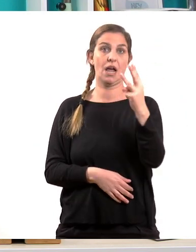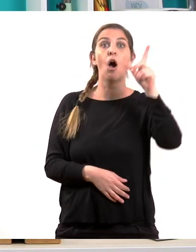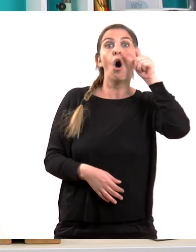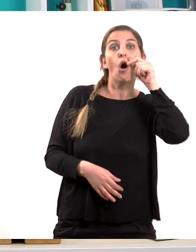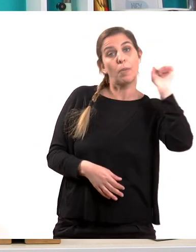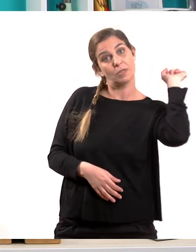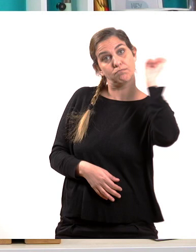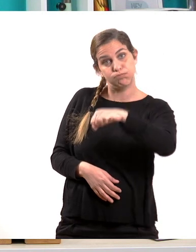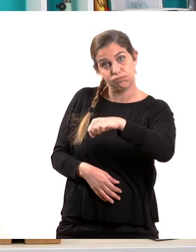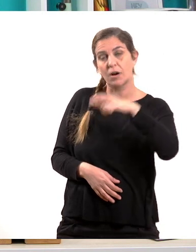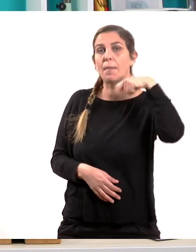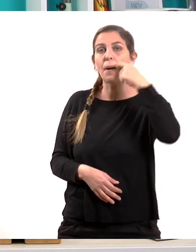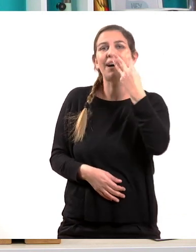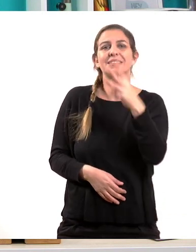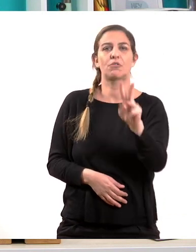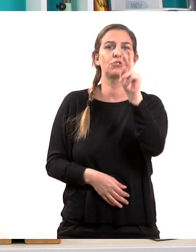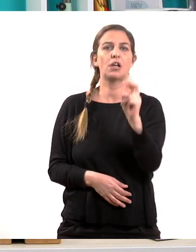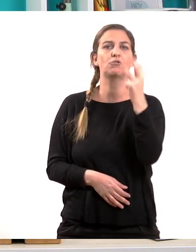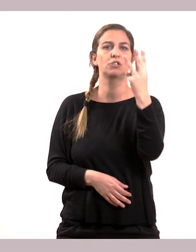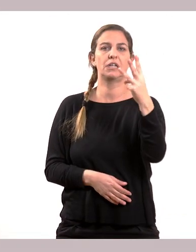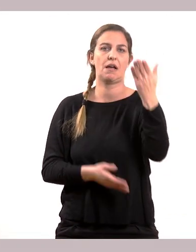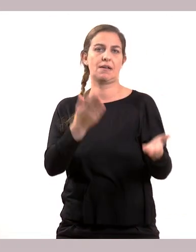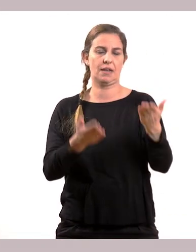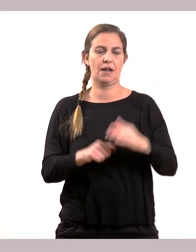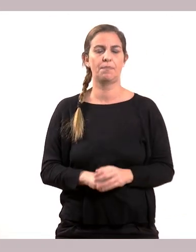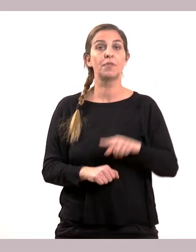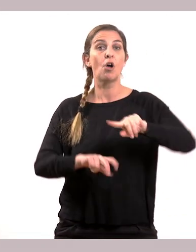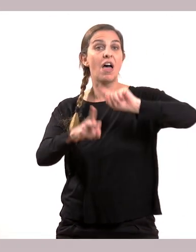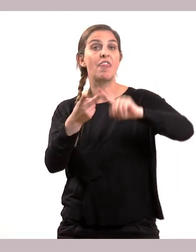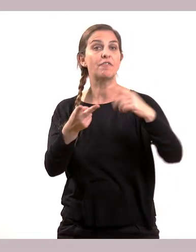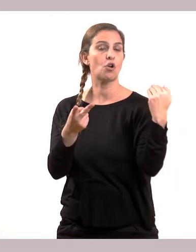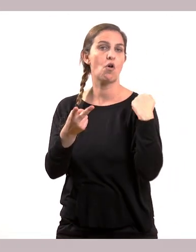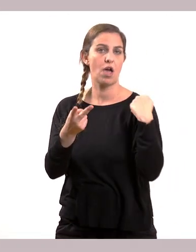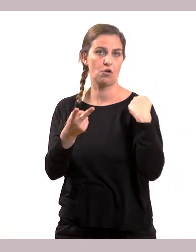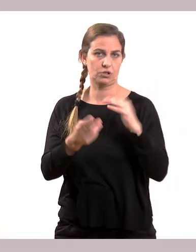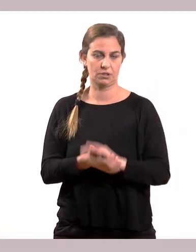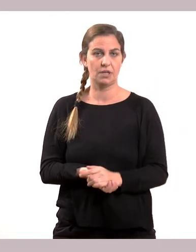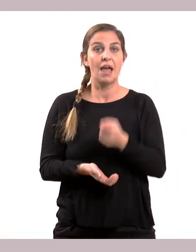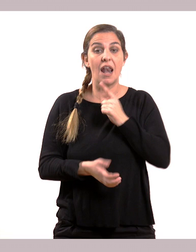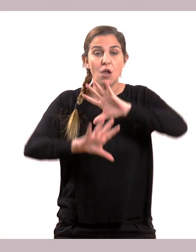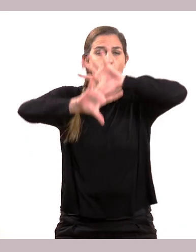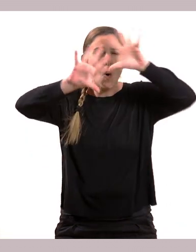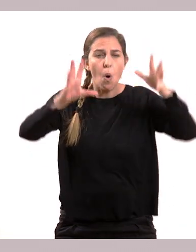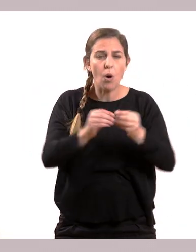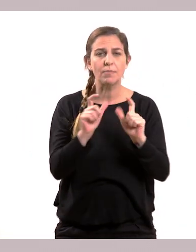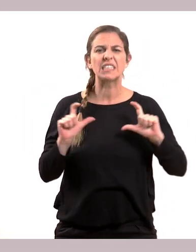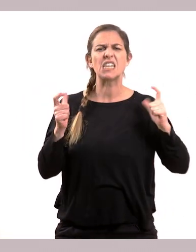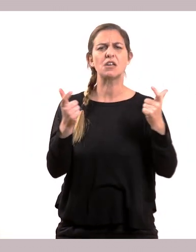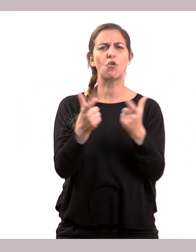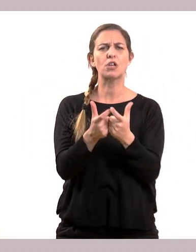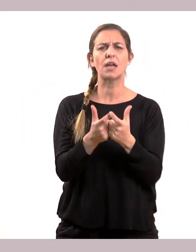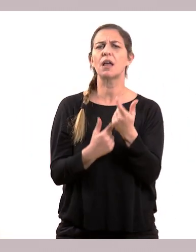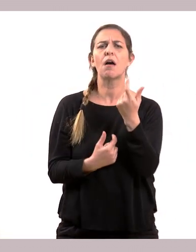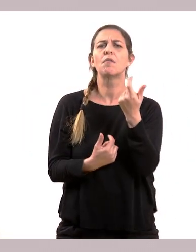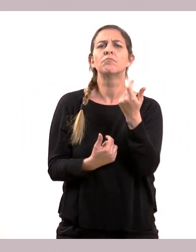από τη μαμά. Πάμε στο άλλο ερώτημα. Πόσα κιλά λέει ζυγίζει τώρα όλη η οικογένεια μαζί. Τι